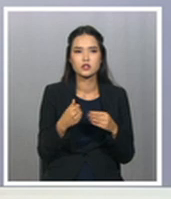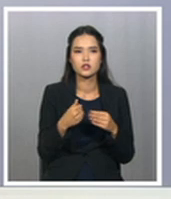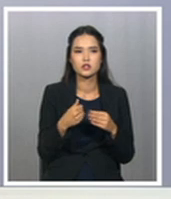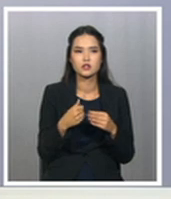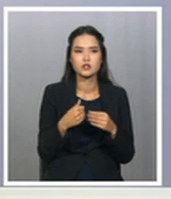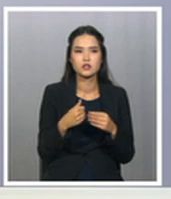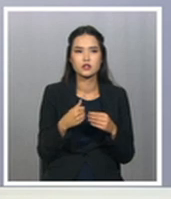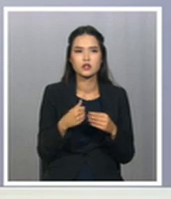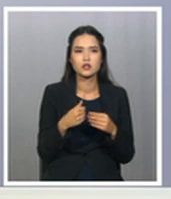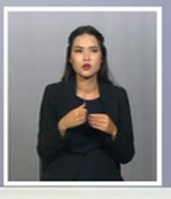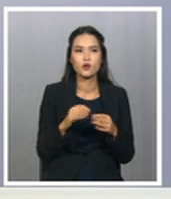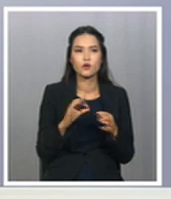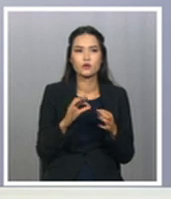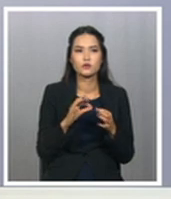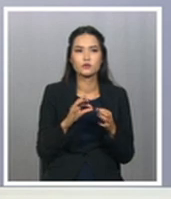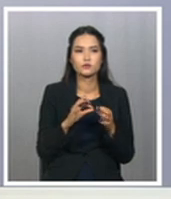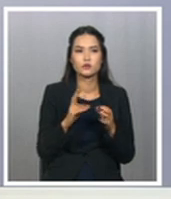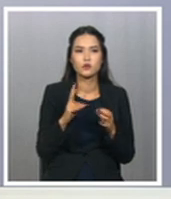конустың жасаушысы болады.